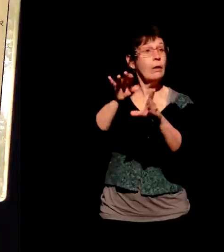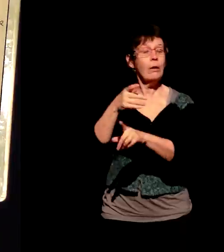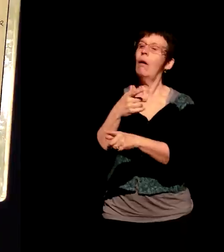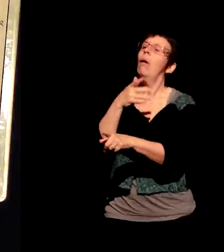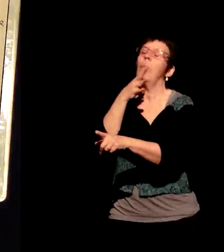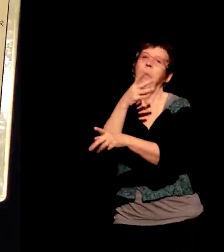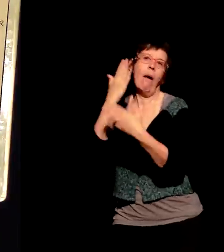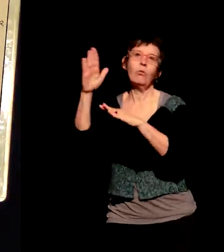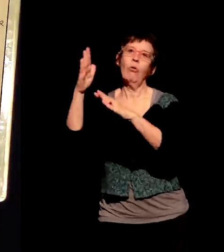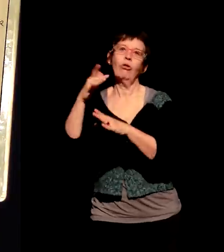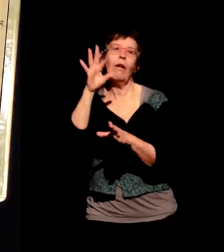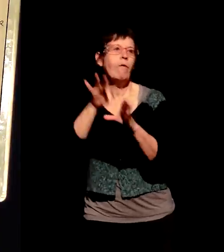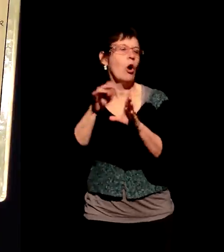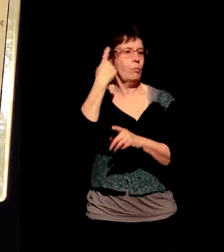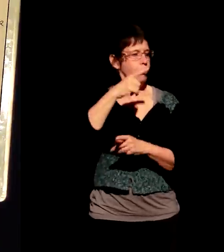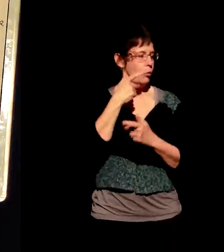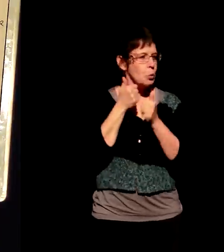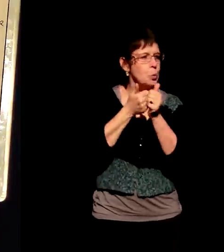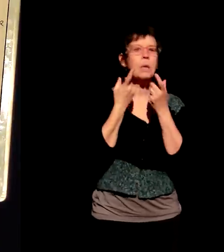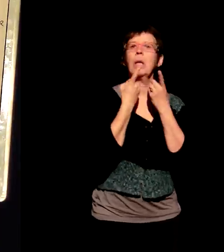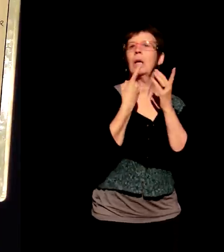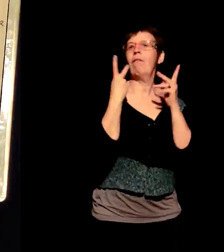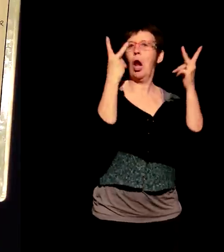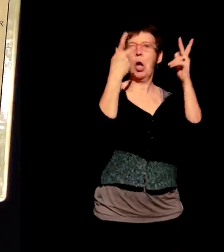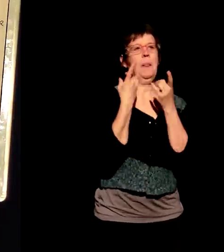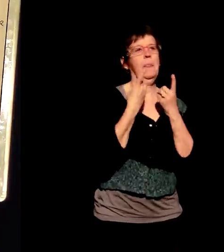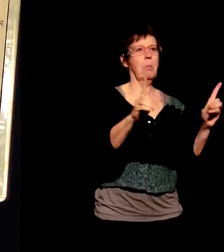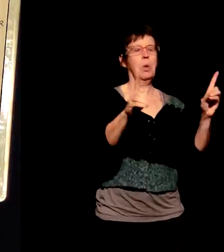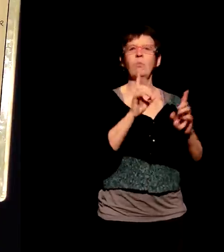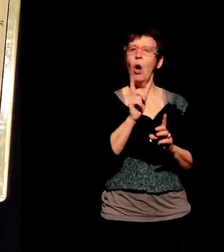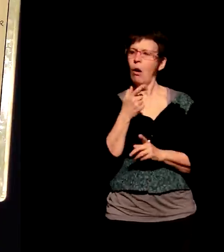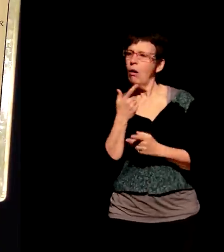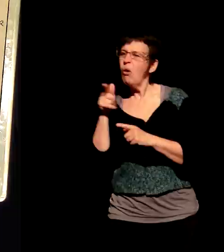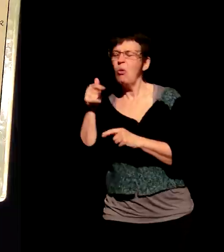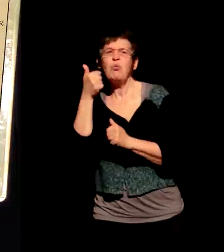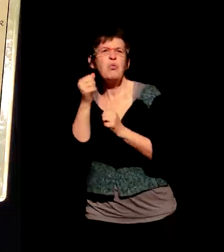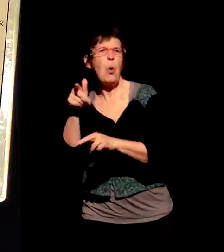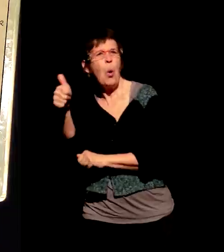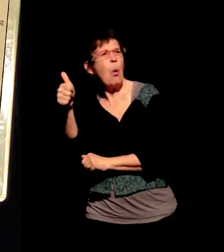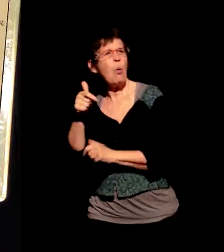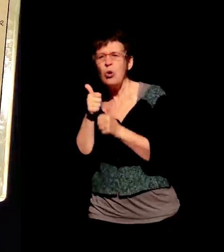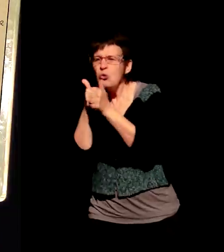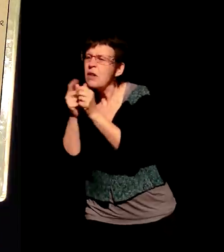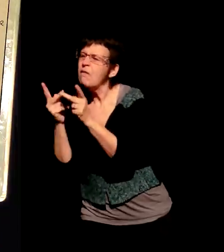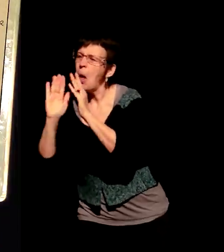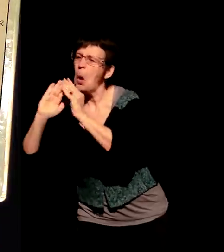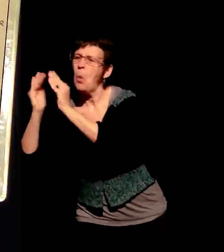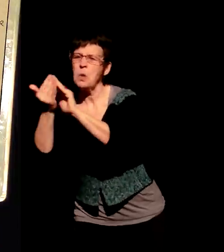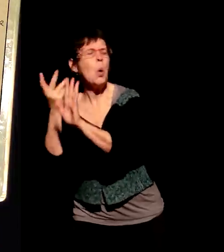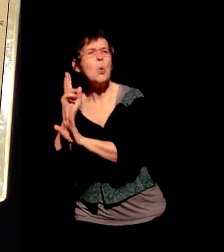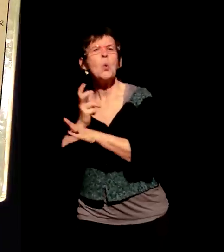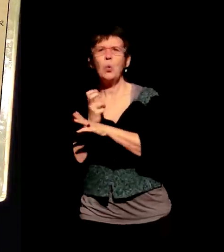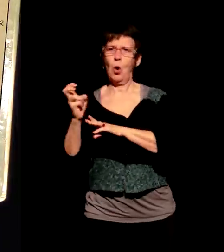sont pas capables de voter dans une logique démocratique, ils vont voter dans une logique communautaire, ça va faire des ghettos et tout. Ils ne sont pas capables. Et puis c'est dangereux. Si